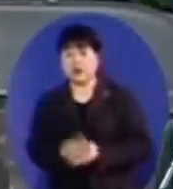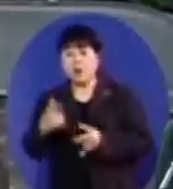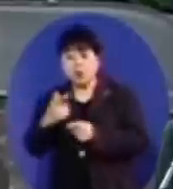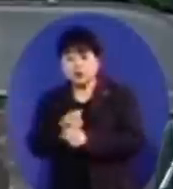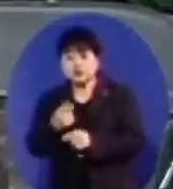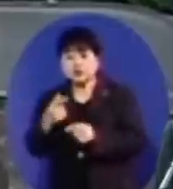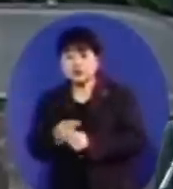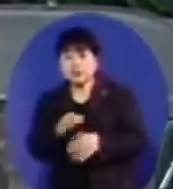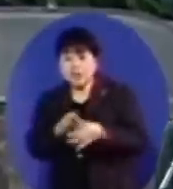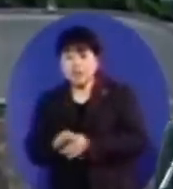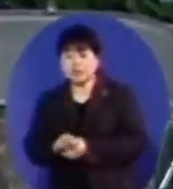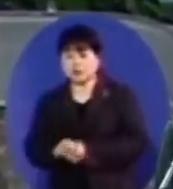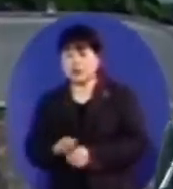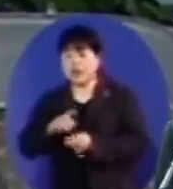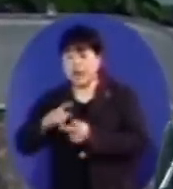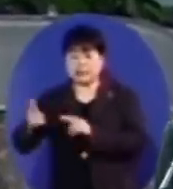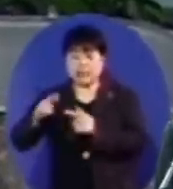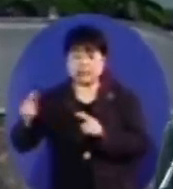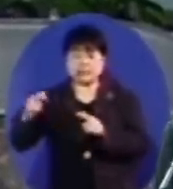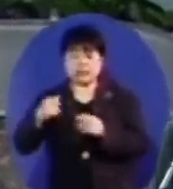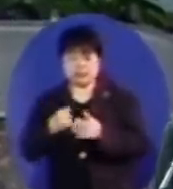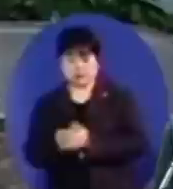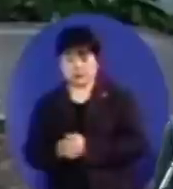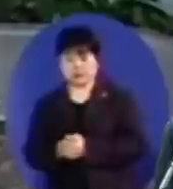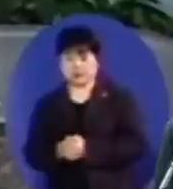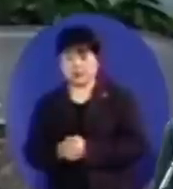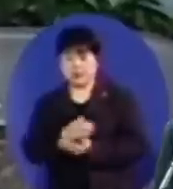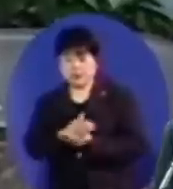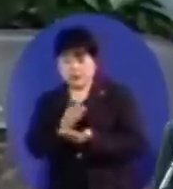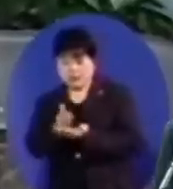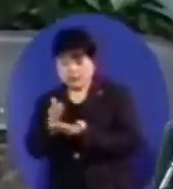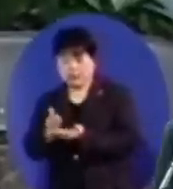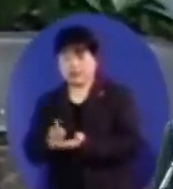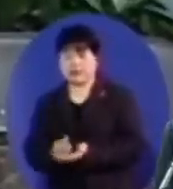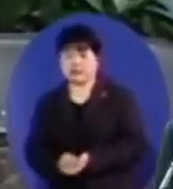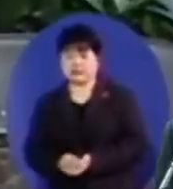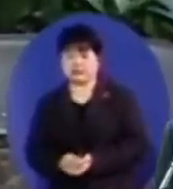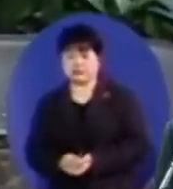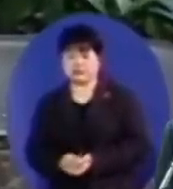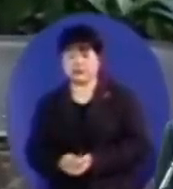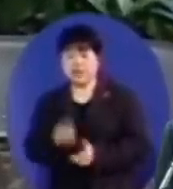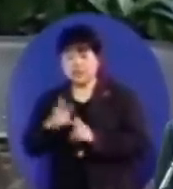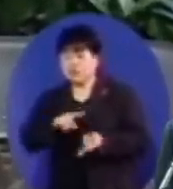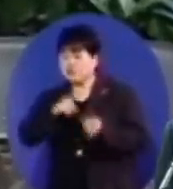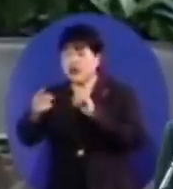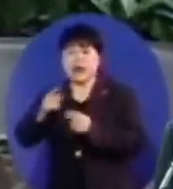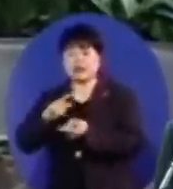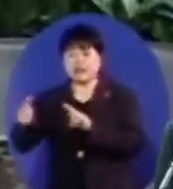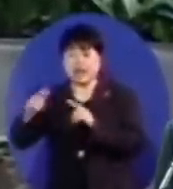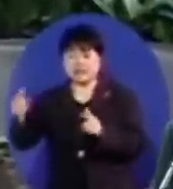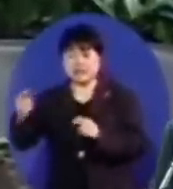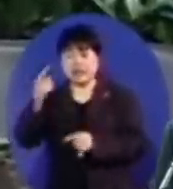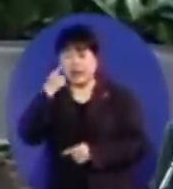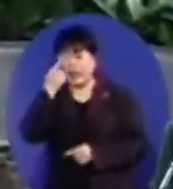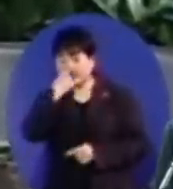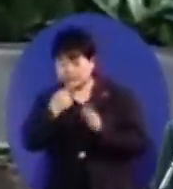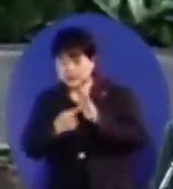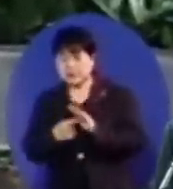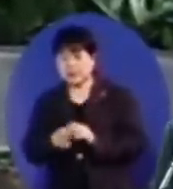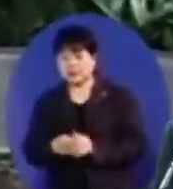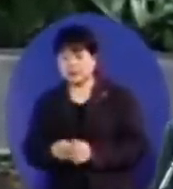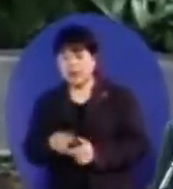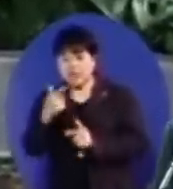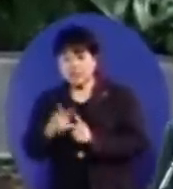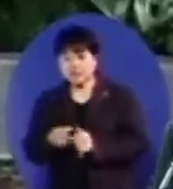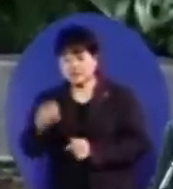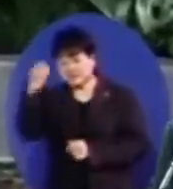원수들은 이것을 부정해야 되기 때문에 그들은 온갖 힘을 다해서 예수님이 부활하지 않았다고 말하는 것입니다. 그들은 기절설을